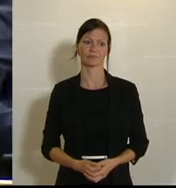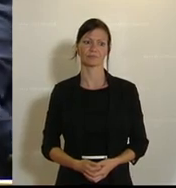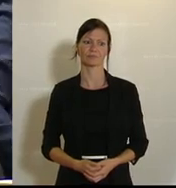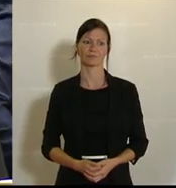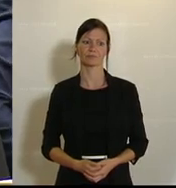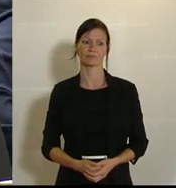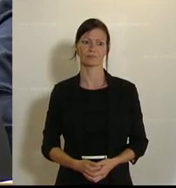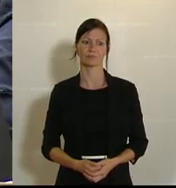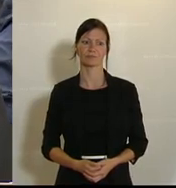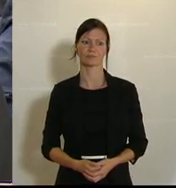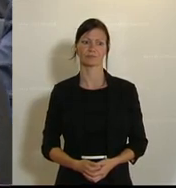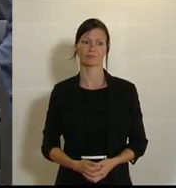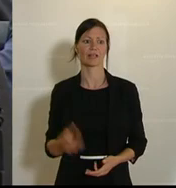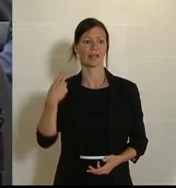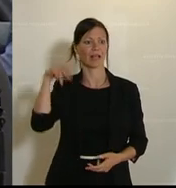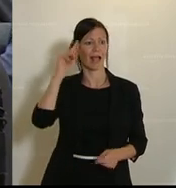Herr Abgeordneter Angerer.